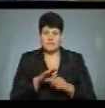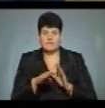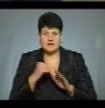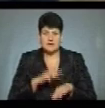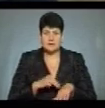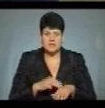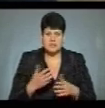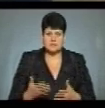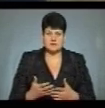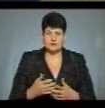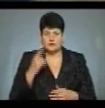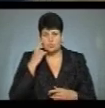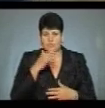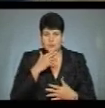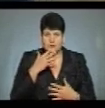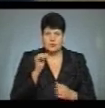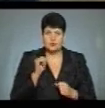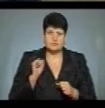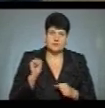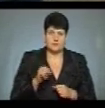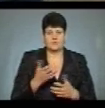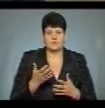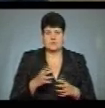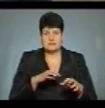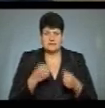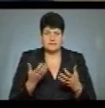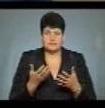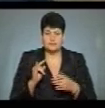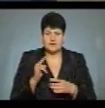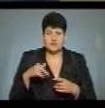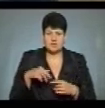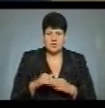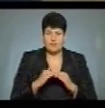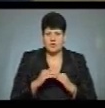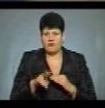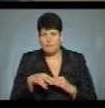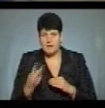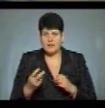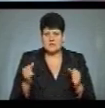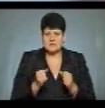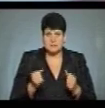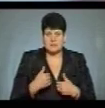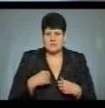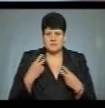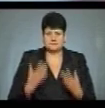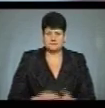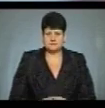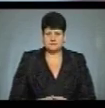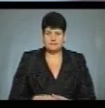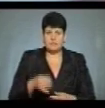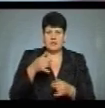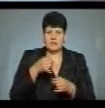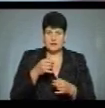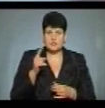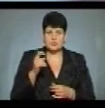то все. Версій багато. Може хтось дитину стукнув, забрав. Може дитина десь йшла в поле, упала, замерзла. Не знаю. Ріст Віктора